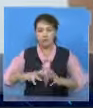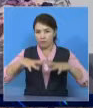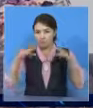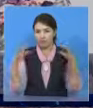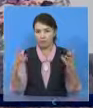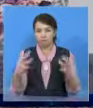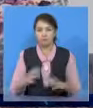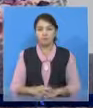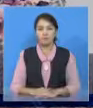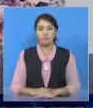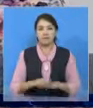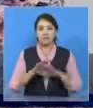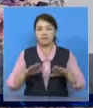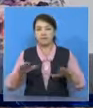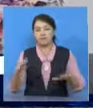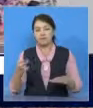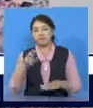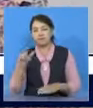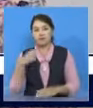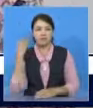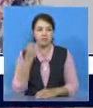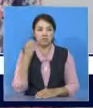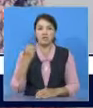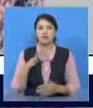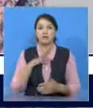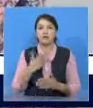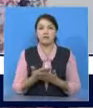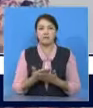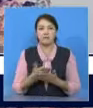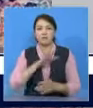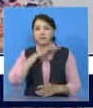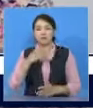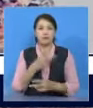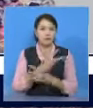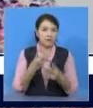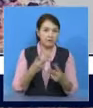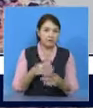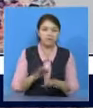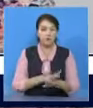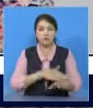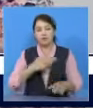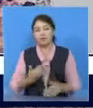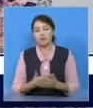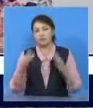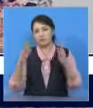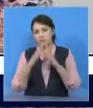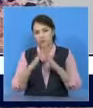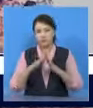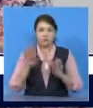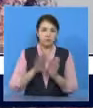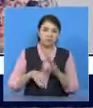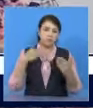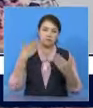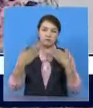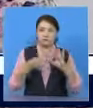больше. Ребята дают очень хороший прогресс, интересные результаты, потому что многие из них на самом деле долгое время находились дома без общения и